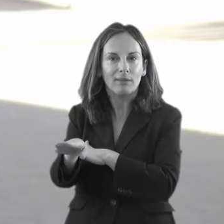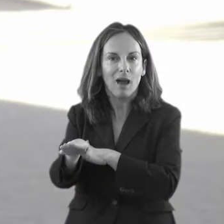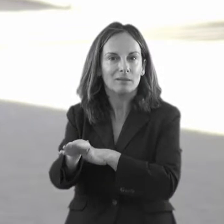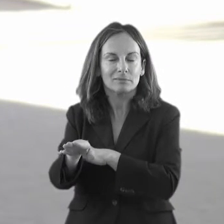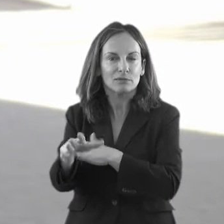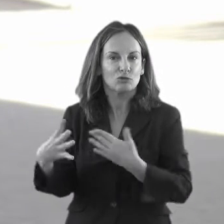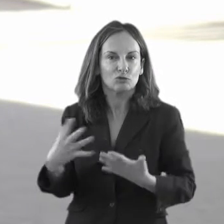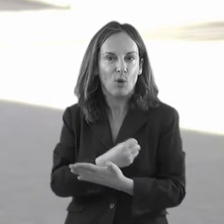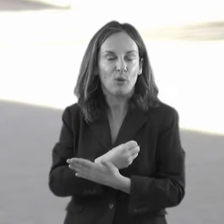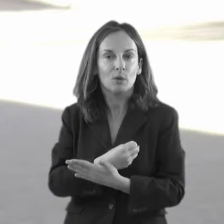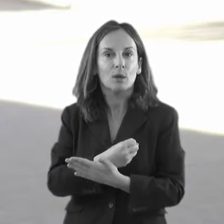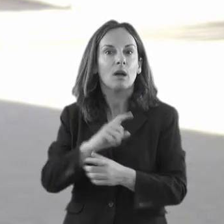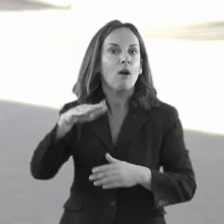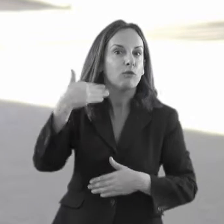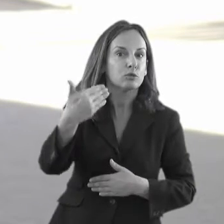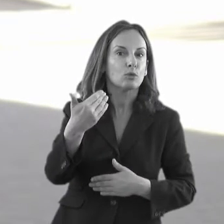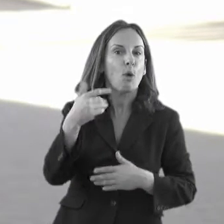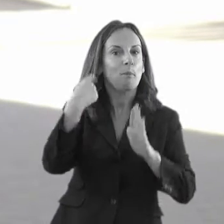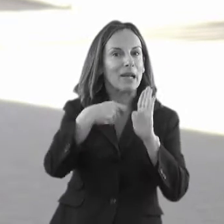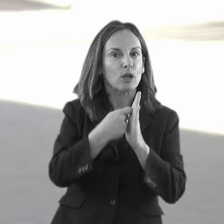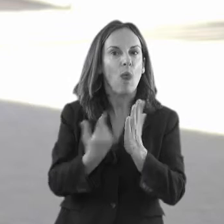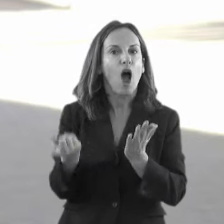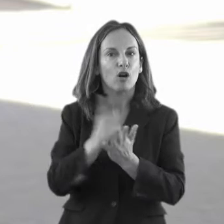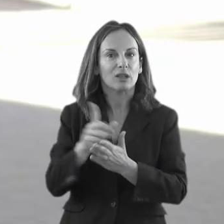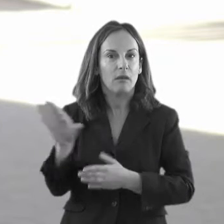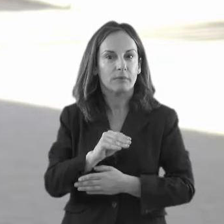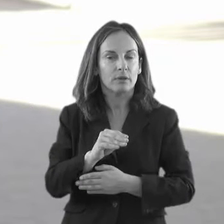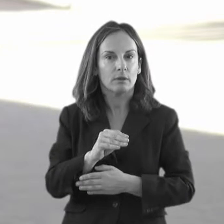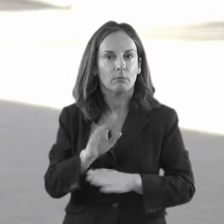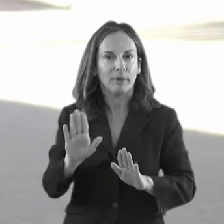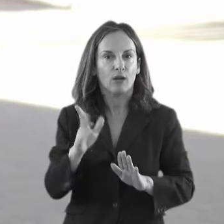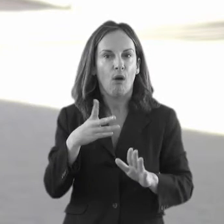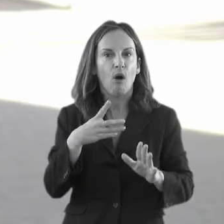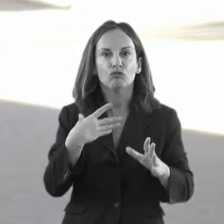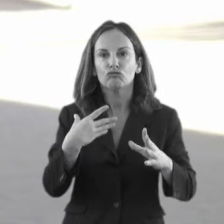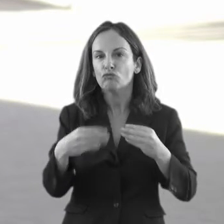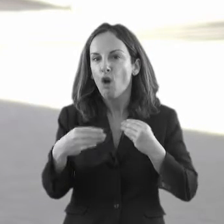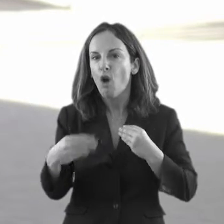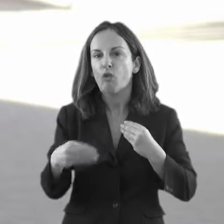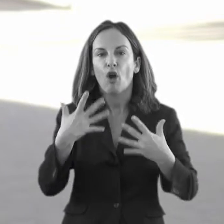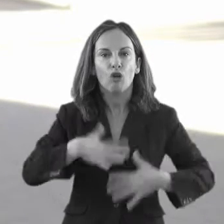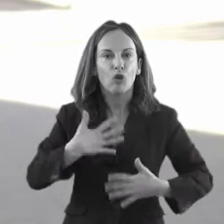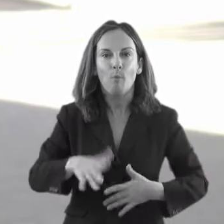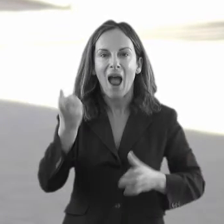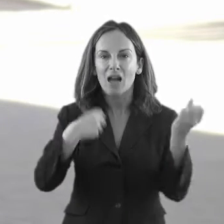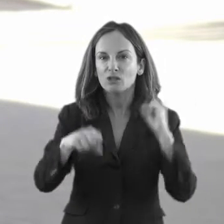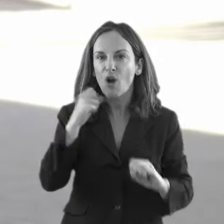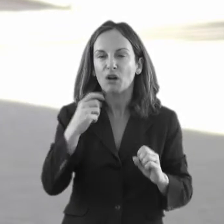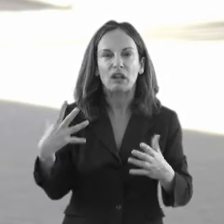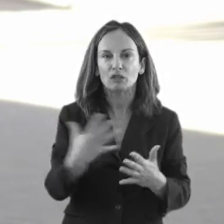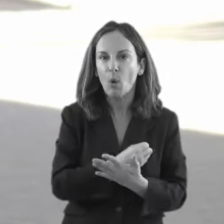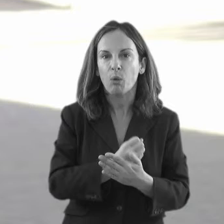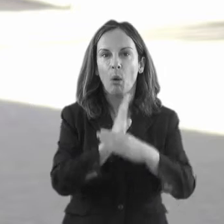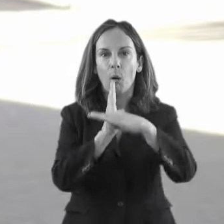després tornaràs a utilitzar-lo en una altra pel·lícula similar, però no l'has de tenir tot allà a mà. I els museus necessitem,